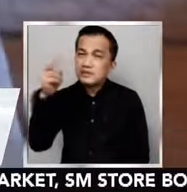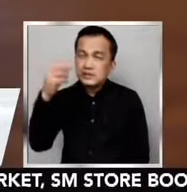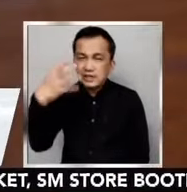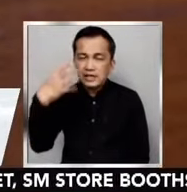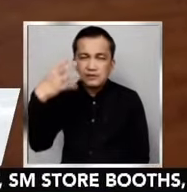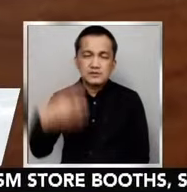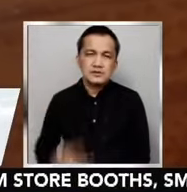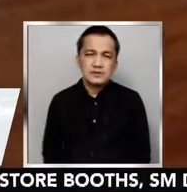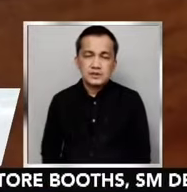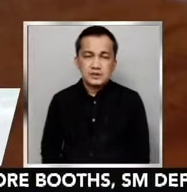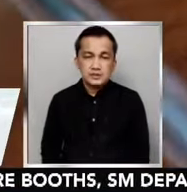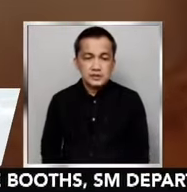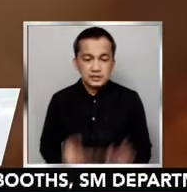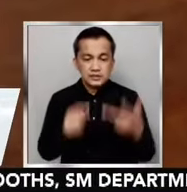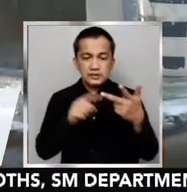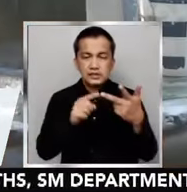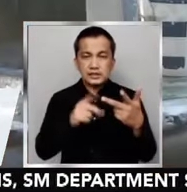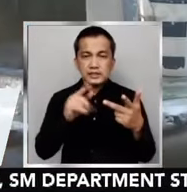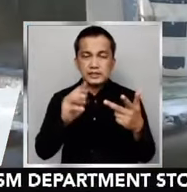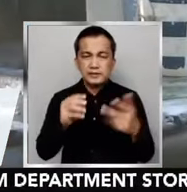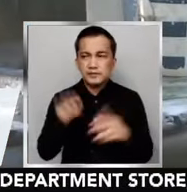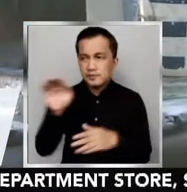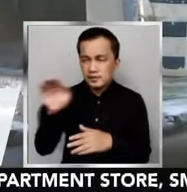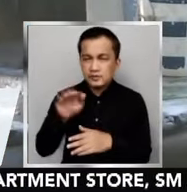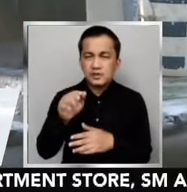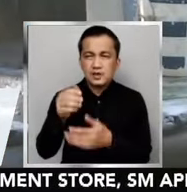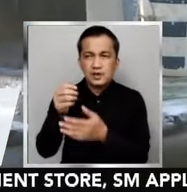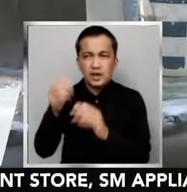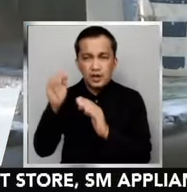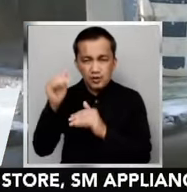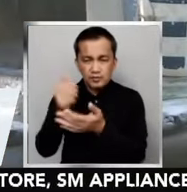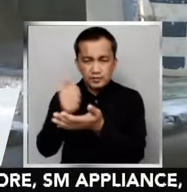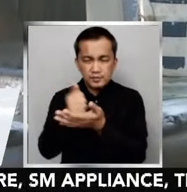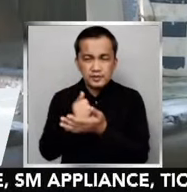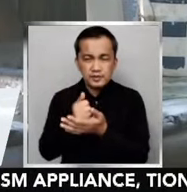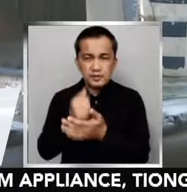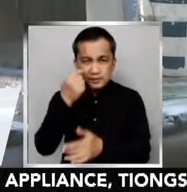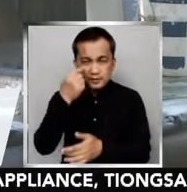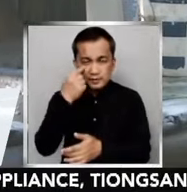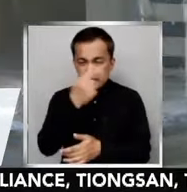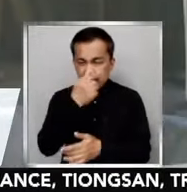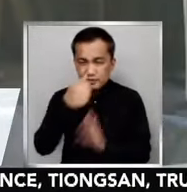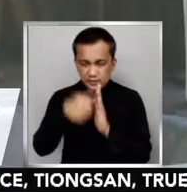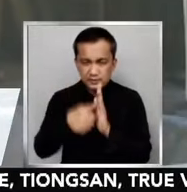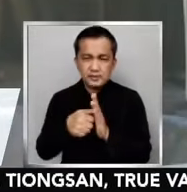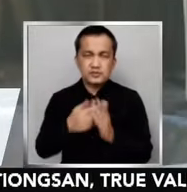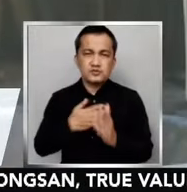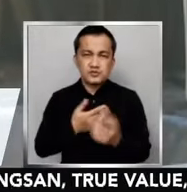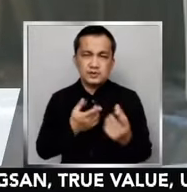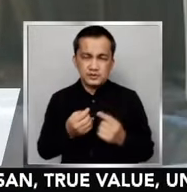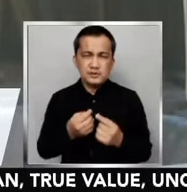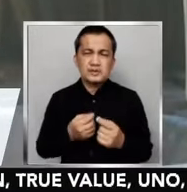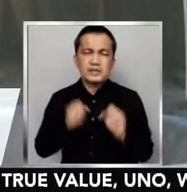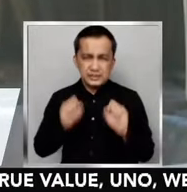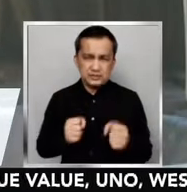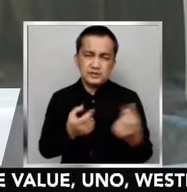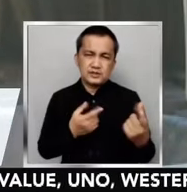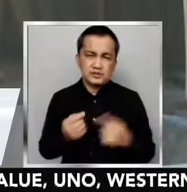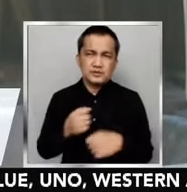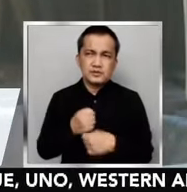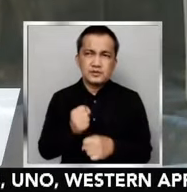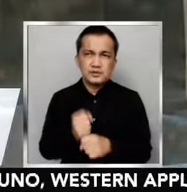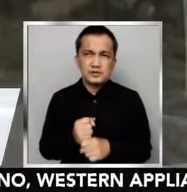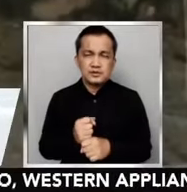Kim Sana po maopera na ako para yung mga gusto ko pong gawin magawa ko na sa mga nanonood po sana po